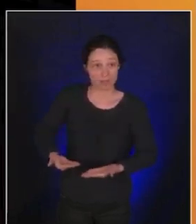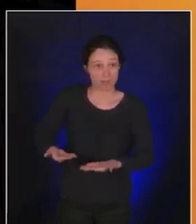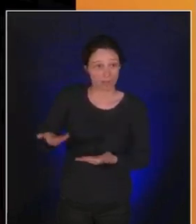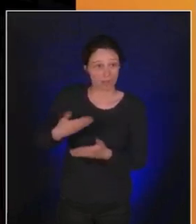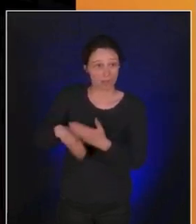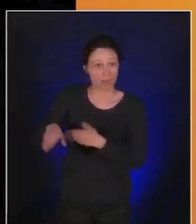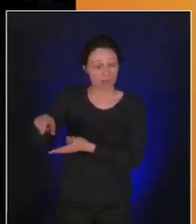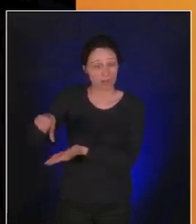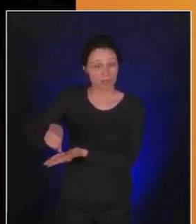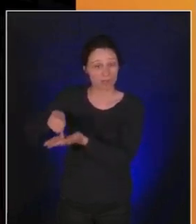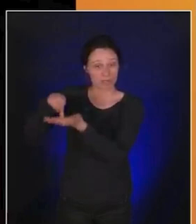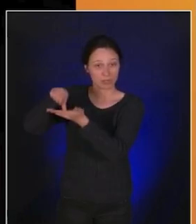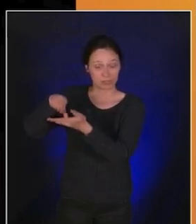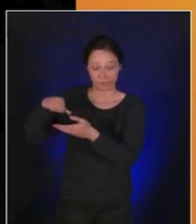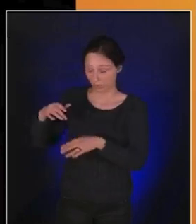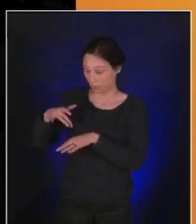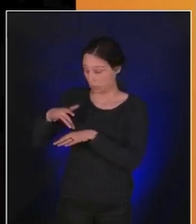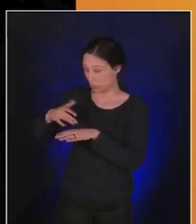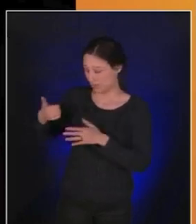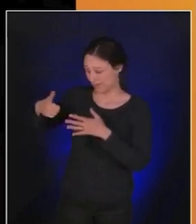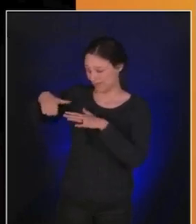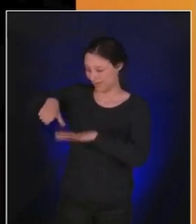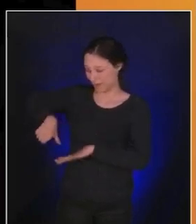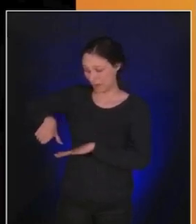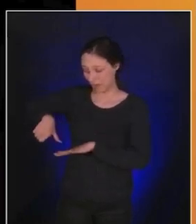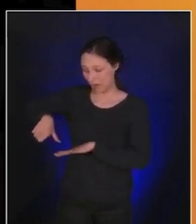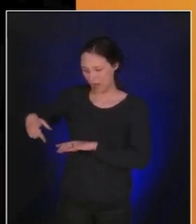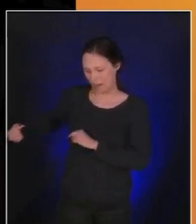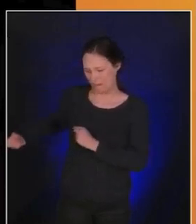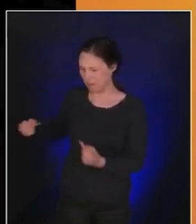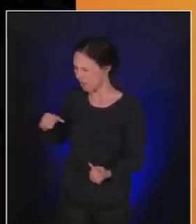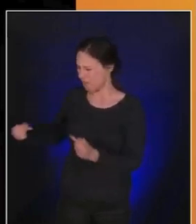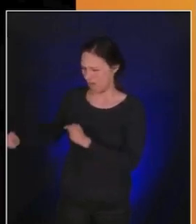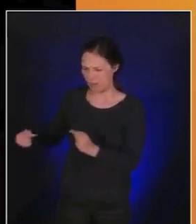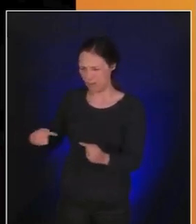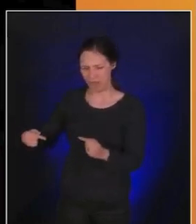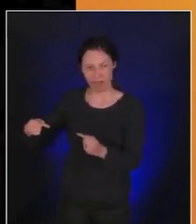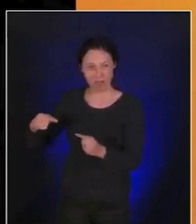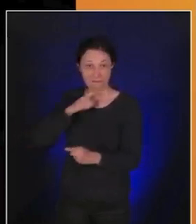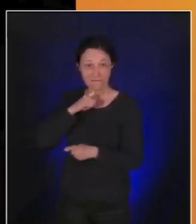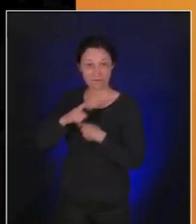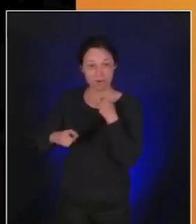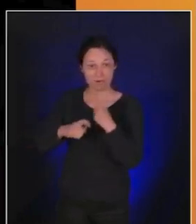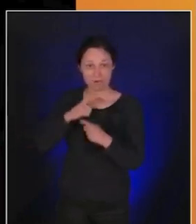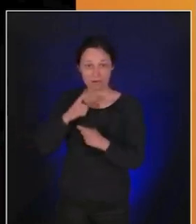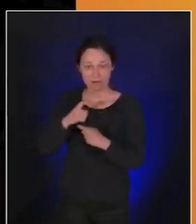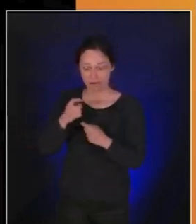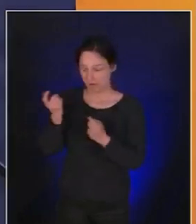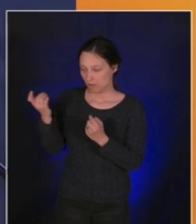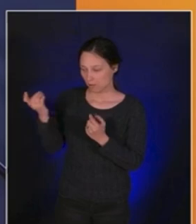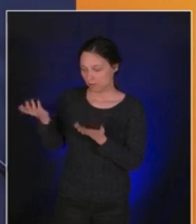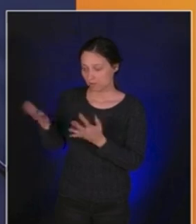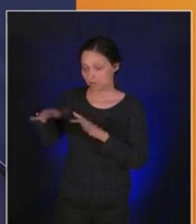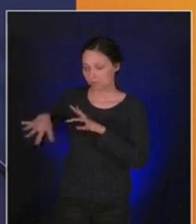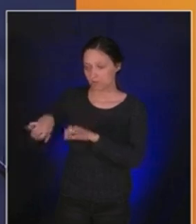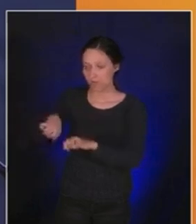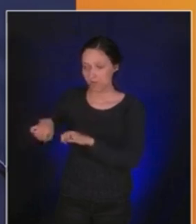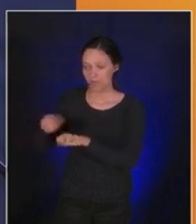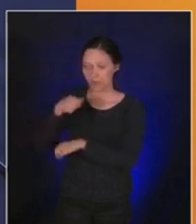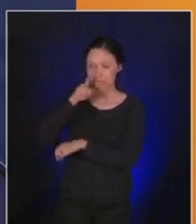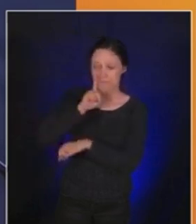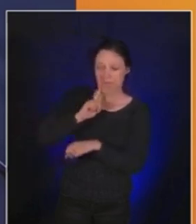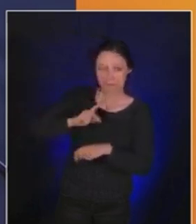6 mois d'affrontements virulents, le soulèvement Femmes, Vie, Liberté s'essouffle face à